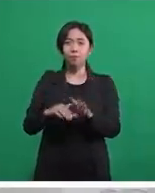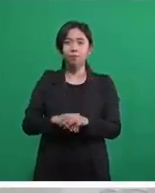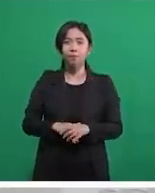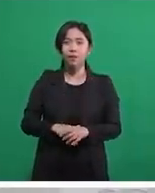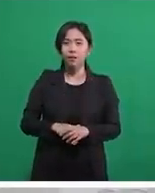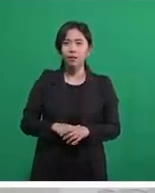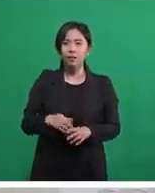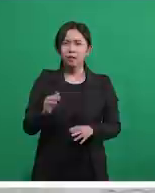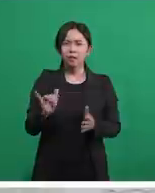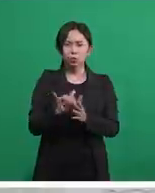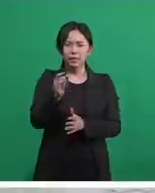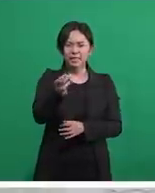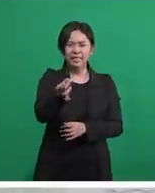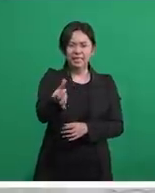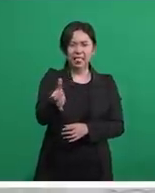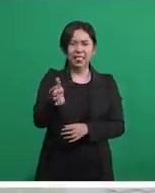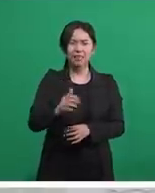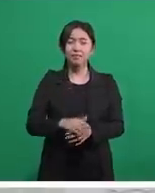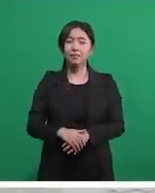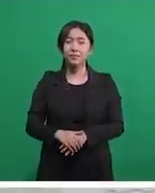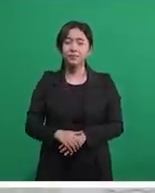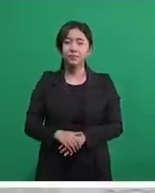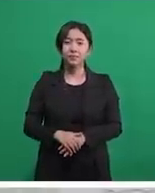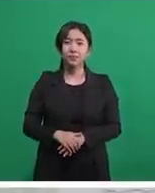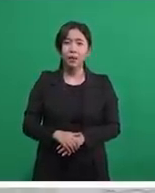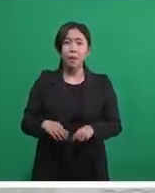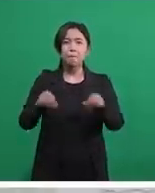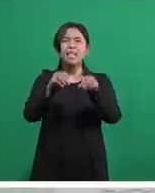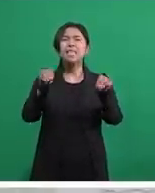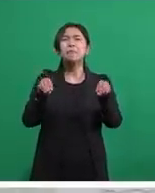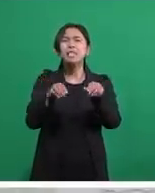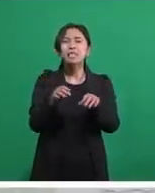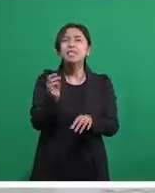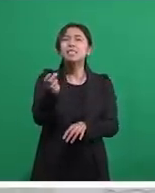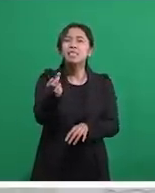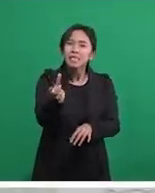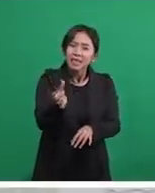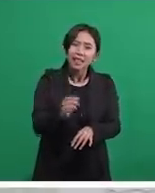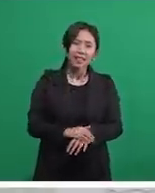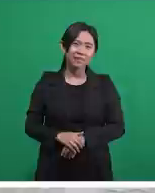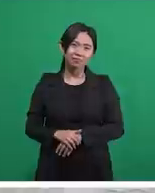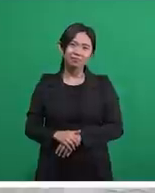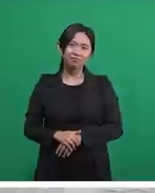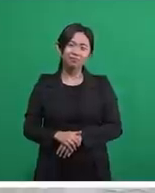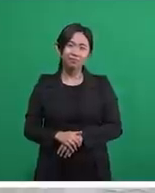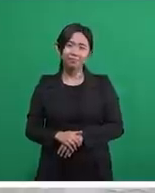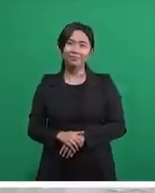Benih itu kecil, tampaknya tidak penting, sering disepelekan, kerap tidak dihargai,